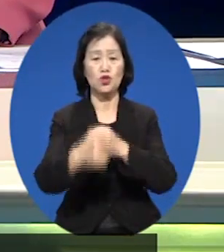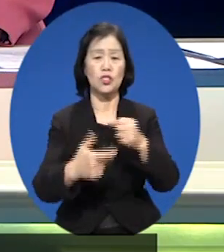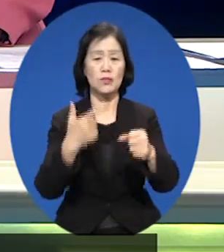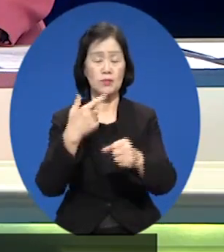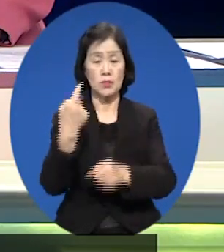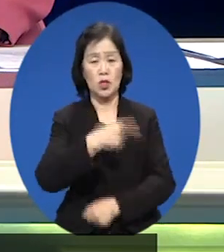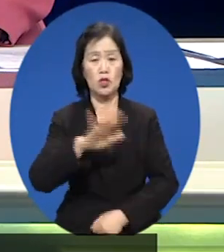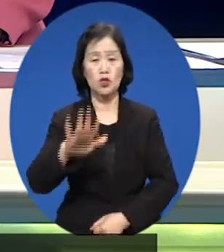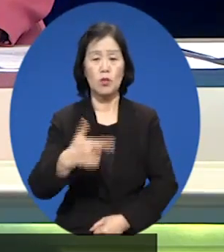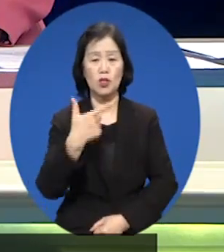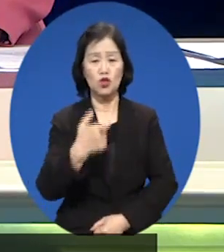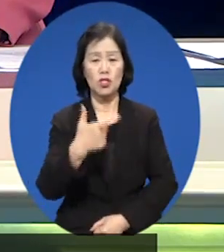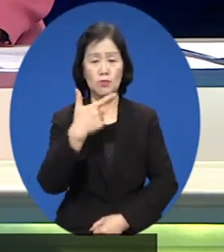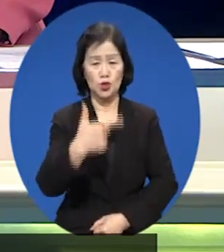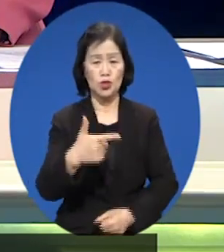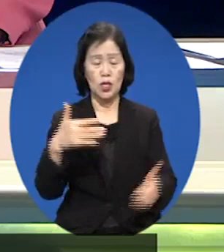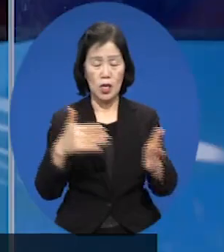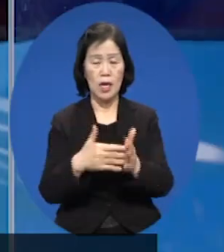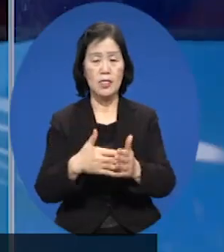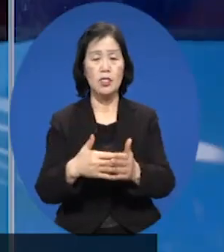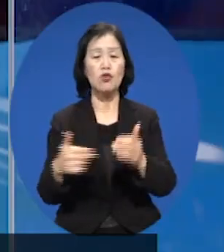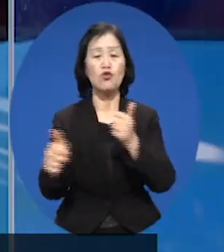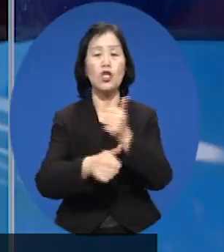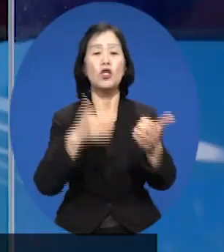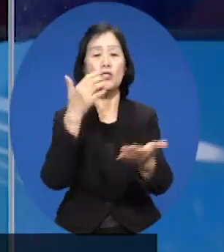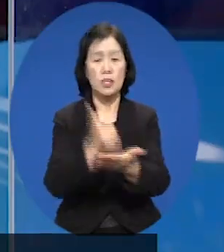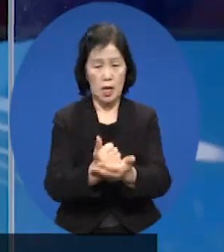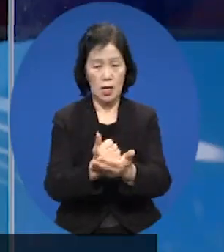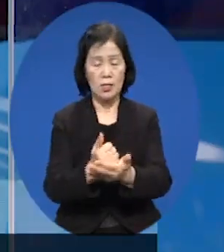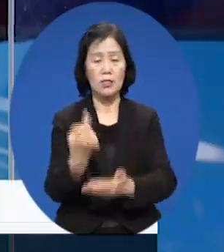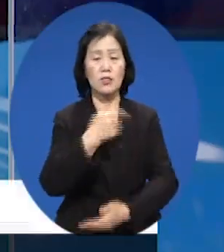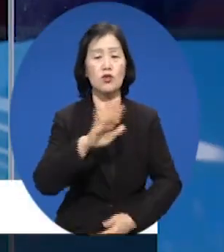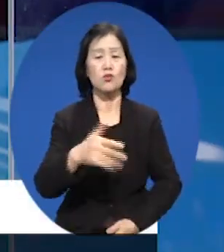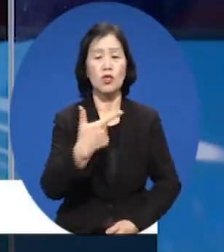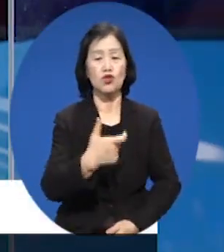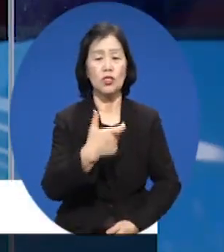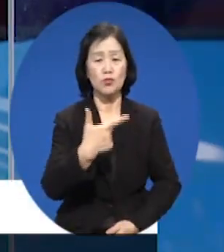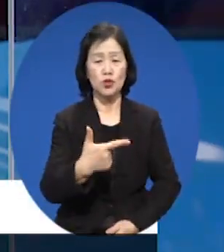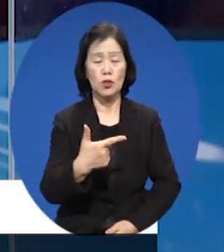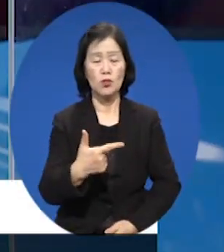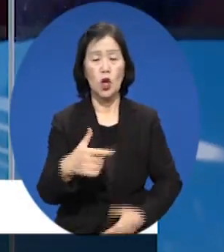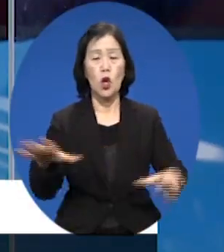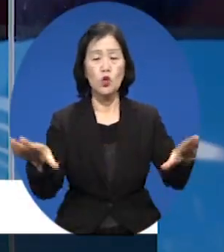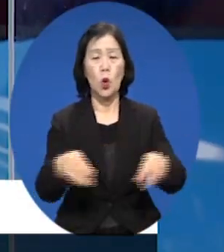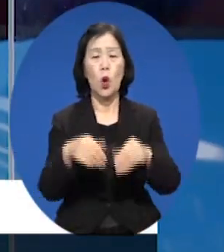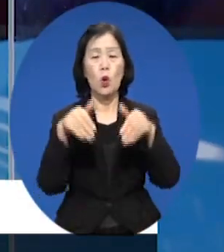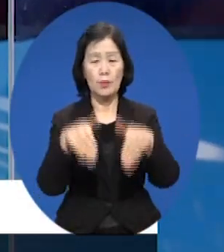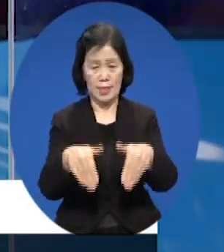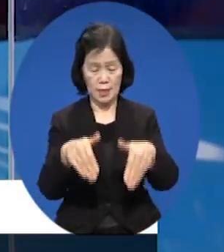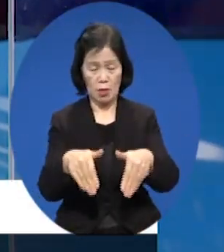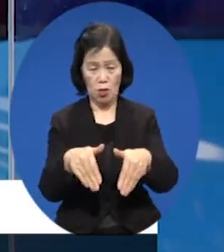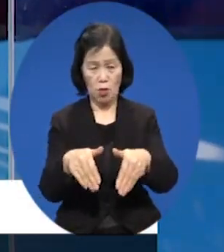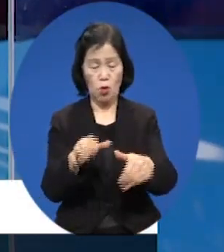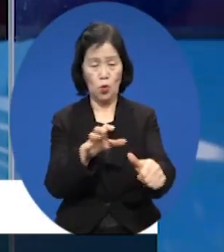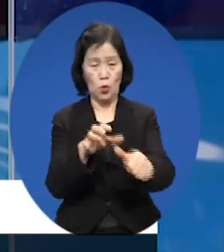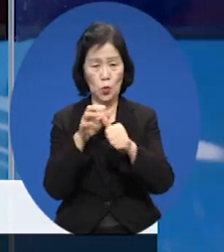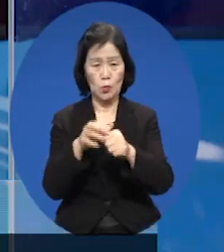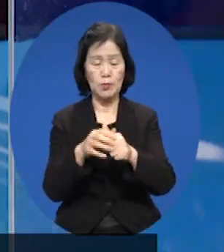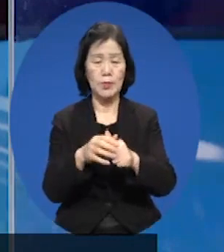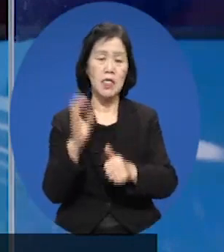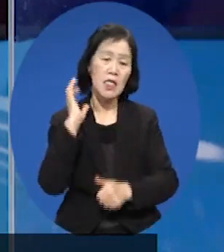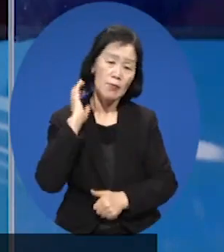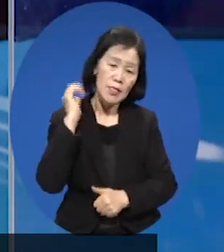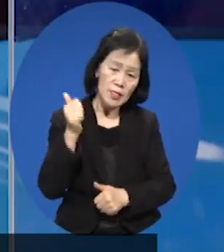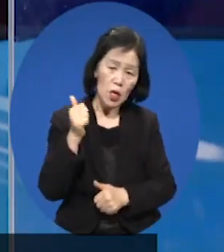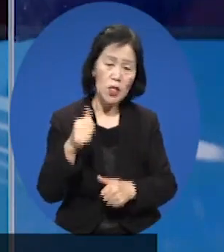는 이용 위원장 재료 같습니다 그다지 66년 부터 이충 비서 g 가 도입돼 서 김일성 김정일 다